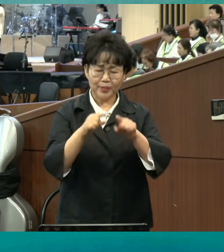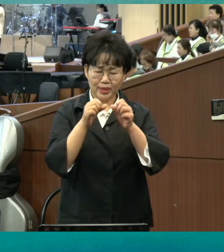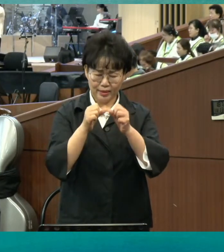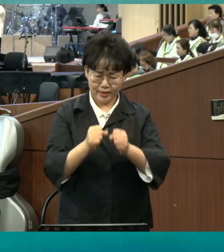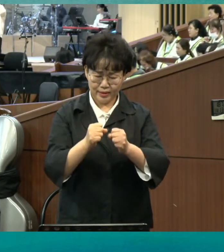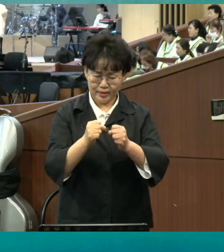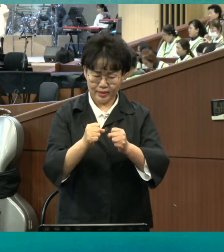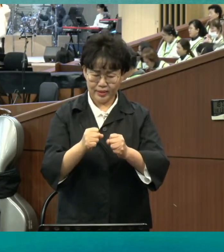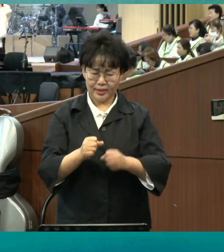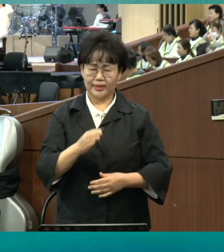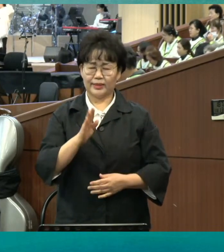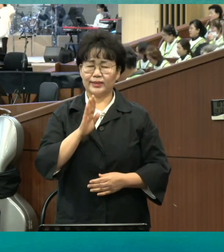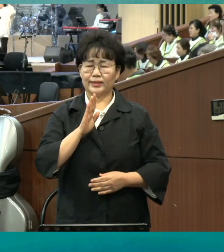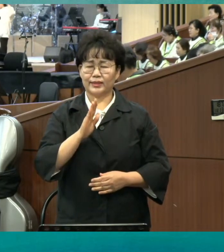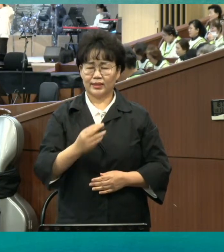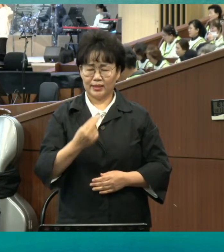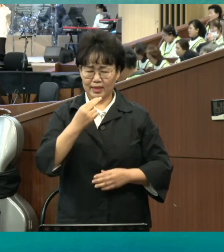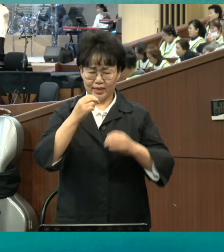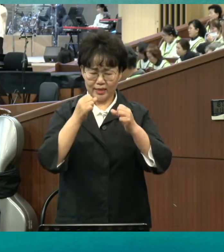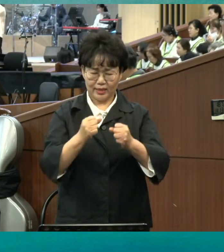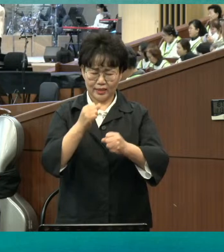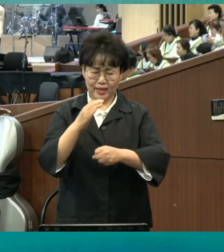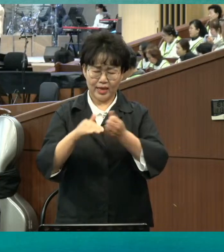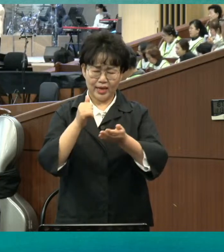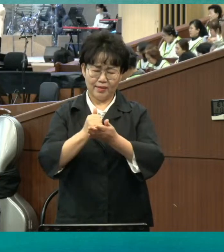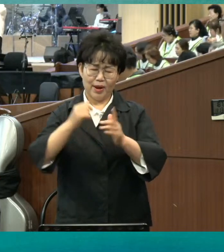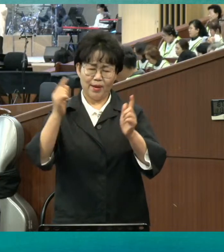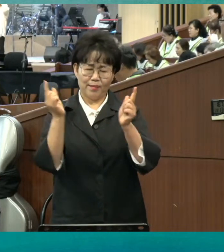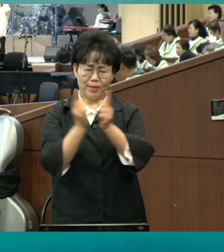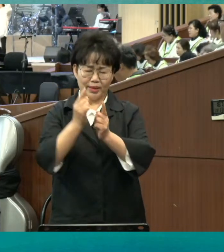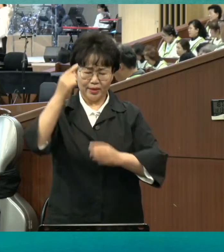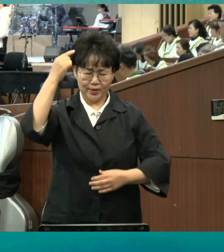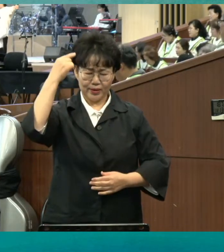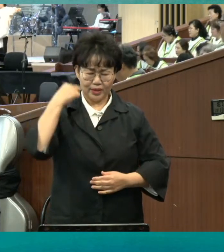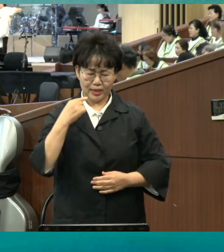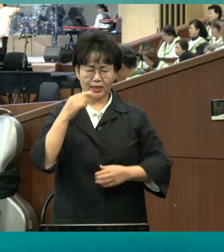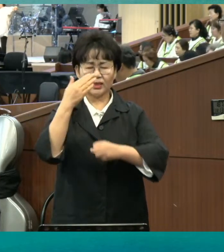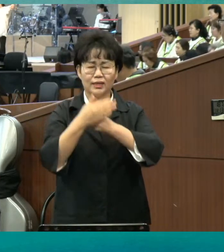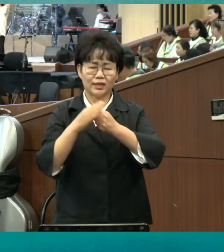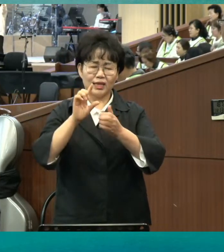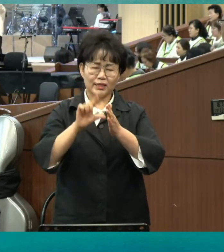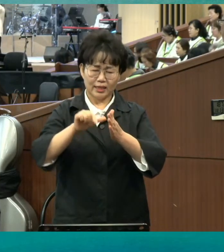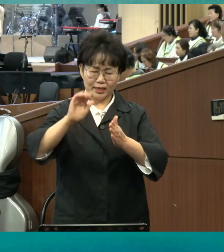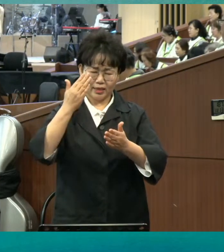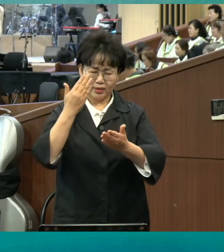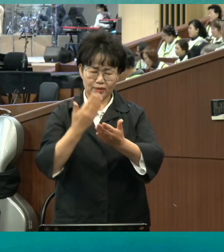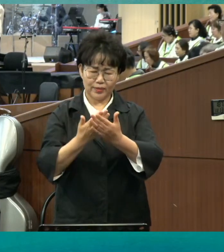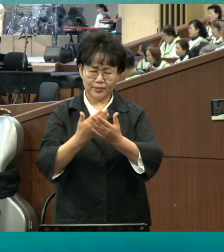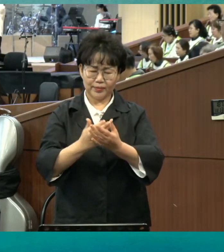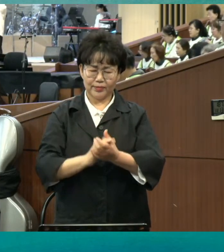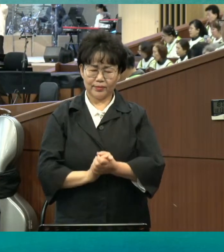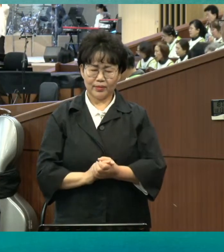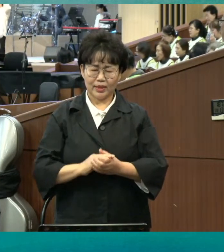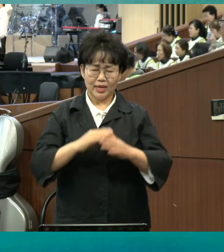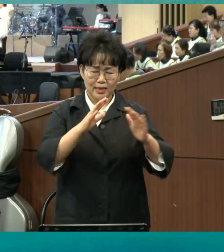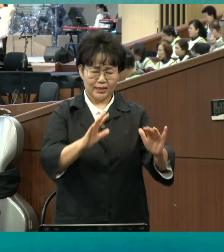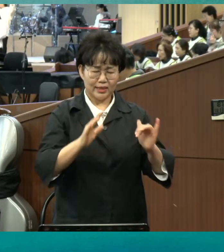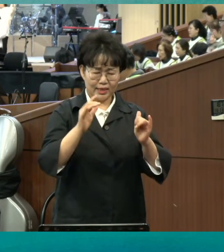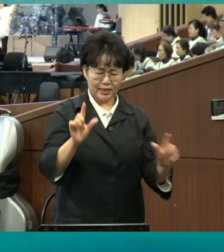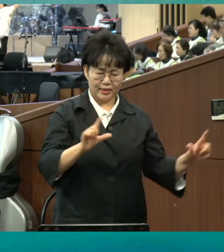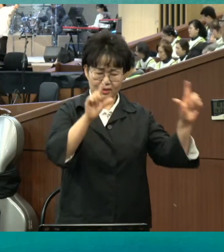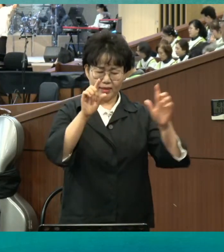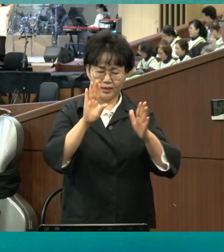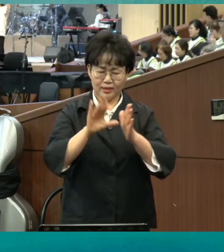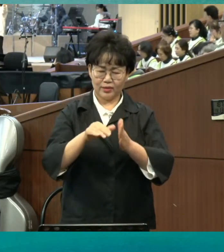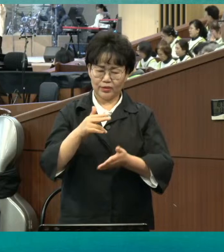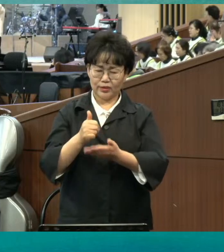정말로 살아계신 주님임을 느낄 수 있는 은혜의 시간이 되게 하여 주시옵소서. 오늘도 이 세상을 살아가며 주의